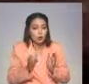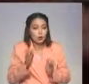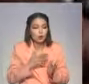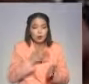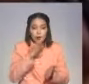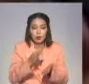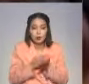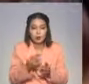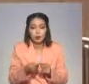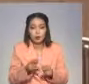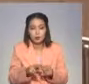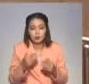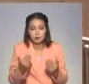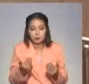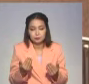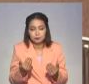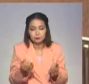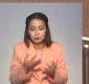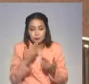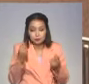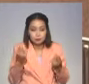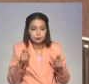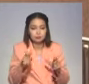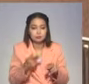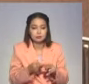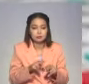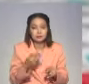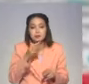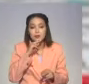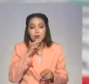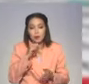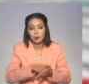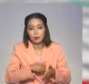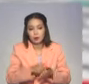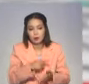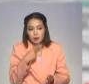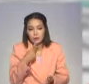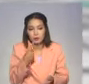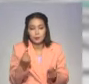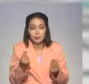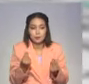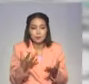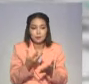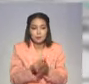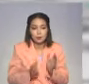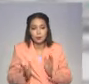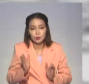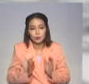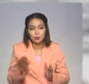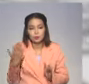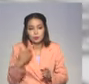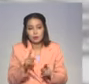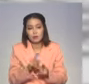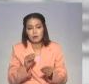жауабы бәрі ережеге сай. Бағаның көтерілуі нарық талабы деп отыр. Ақылы негіздегі студенттердің бұрын